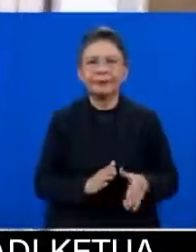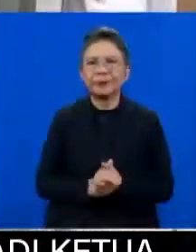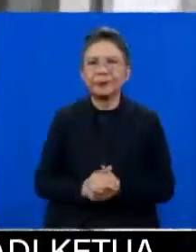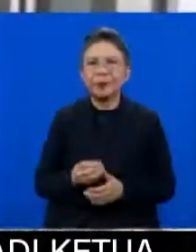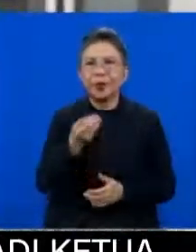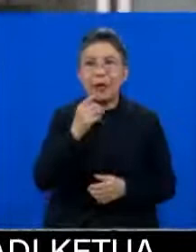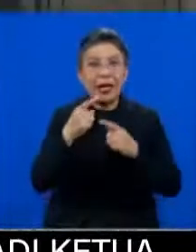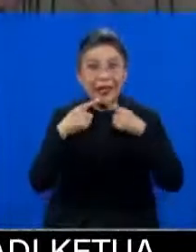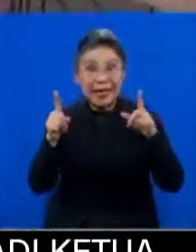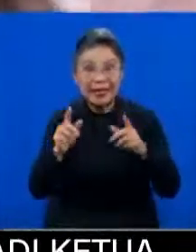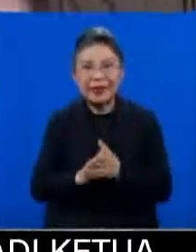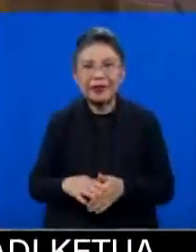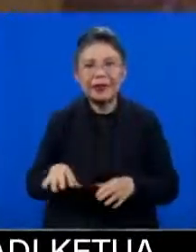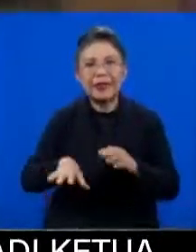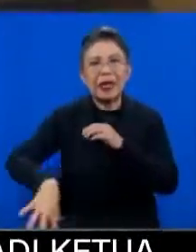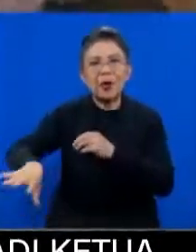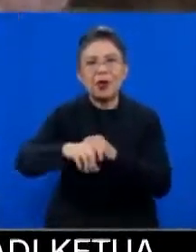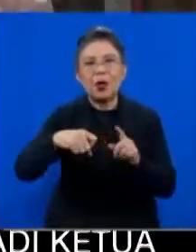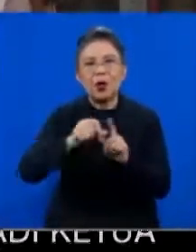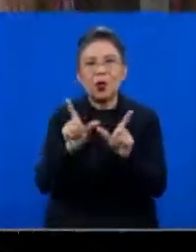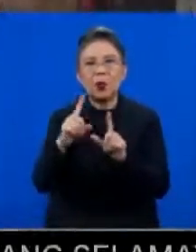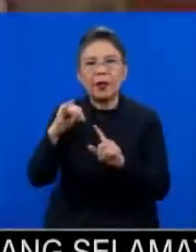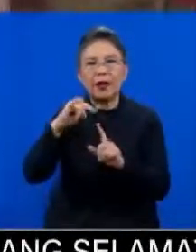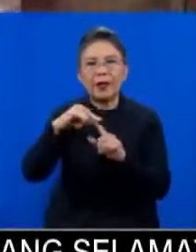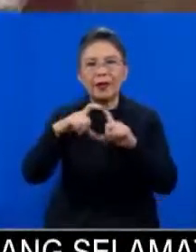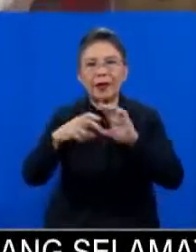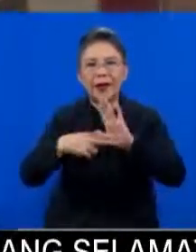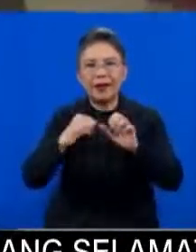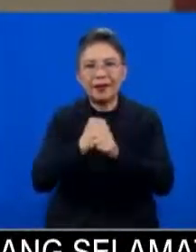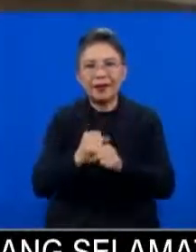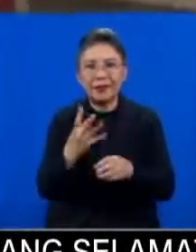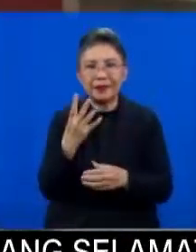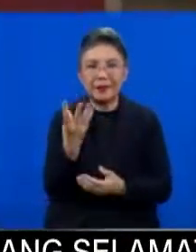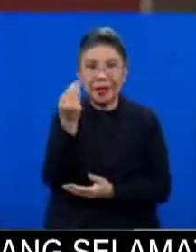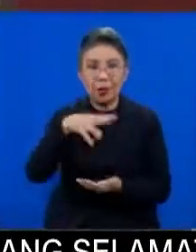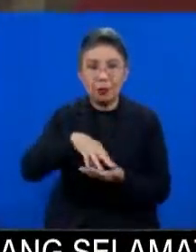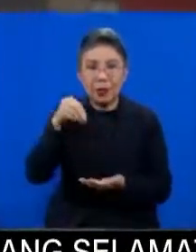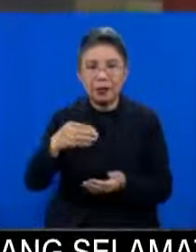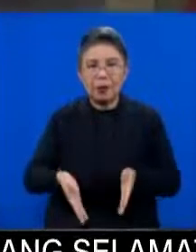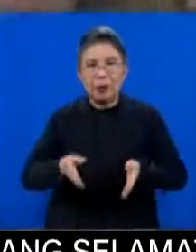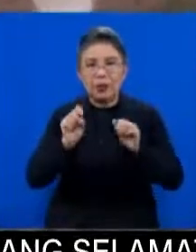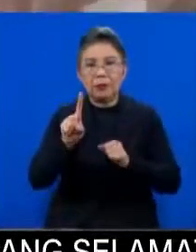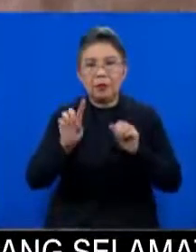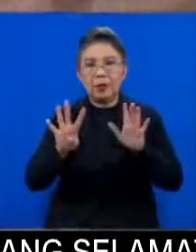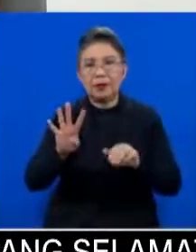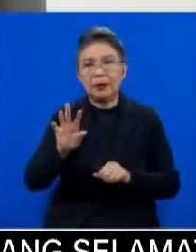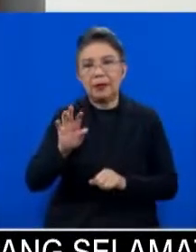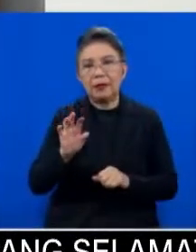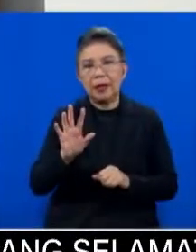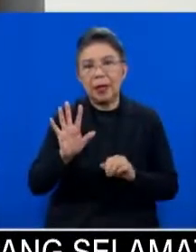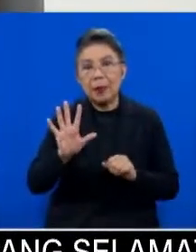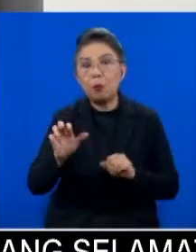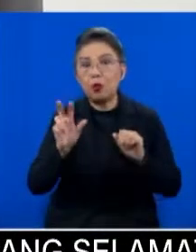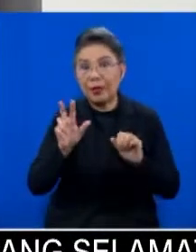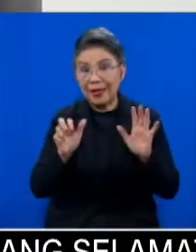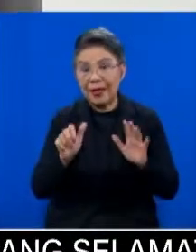Kuliner legendaris berikutnya berada di kawasan Kuitang, Jakarta Pusat. Berdiri sejak 1936, kedai roti